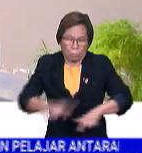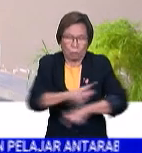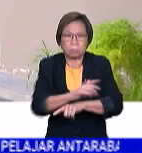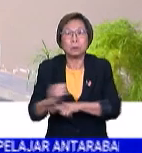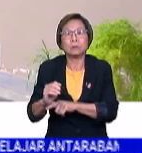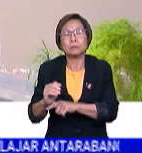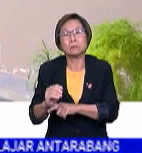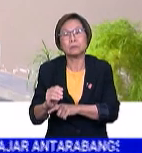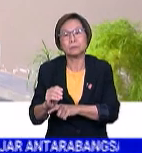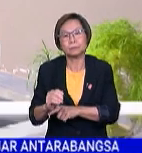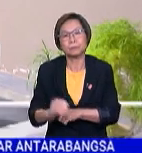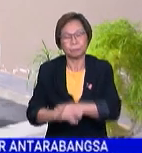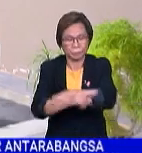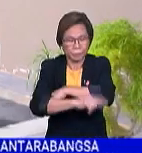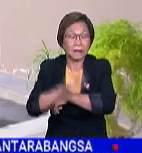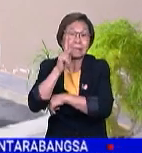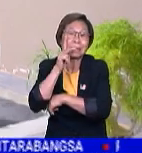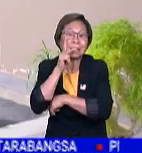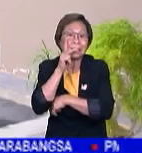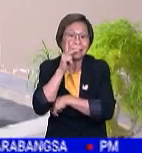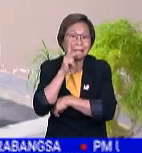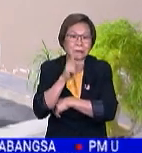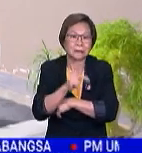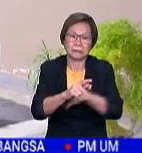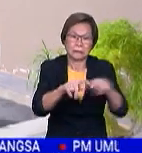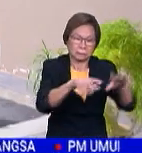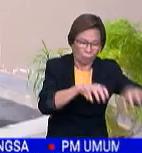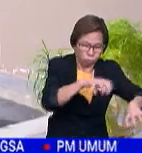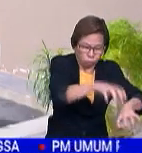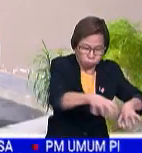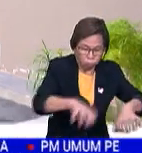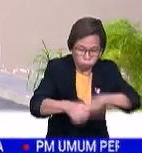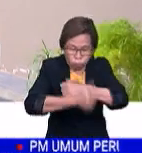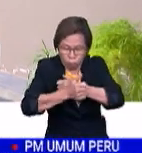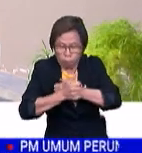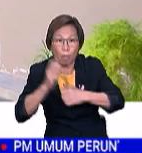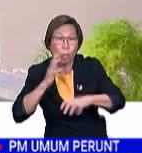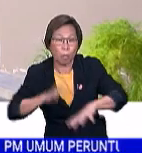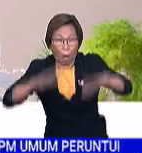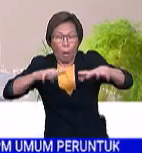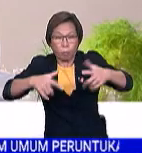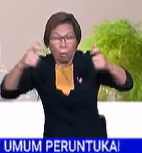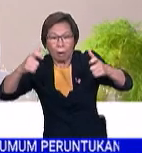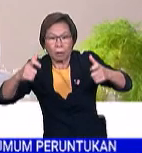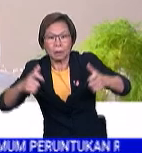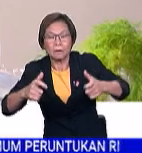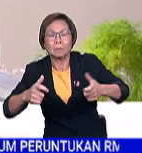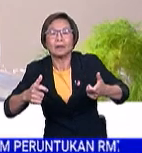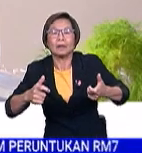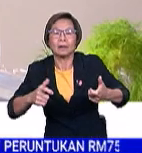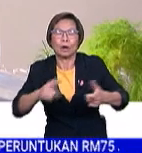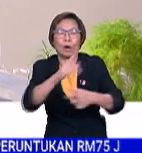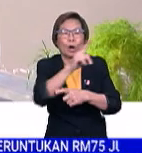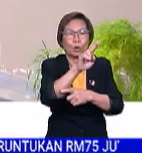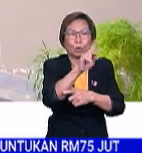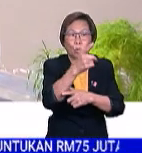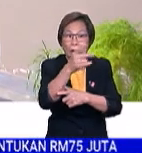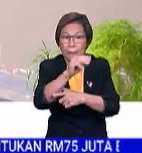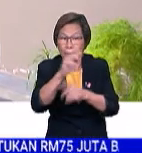kalau untuk di negeri Kedah ini, kawasan berisiko untuk banjir kilat dan banjir monsun ialah Kulim, Bandar